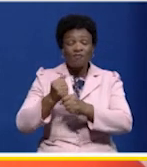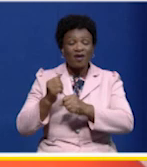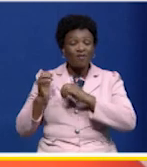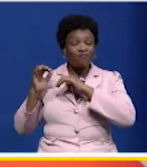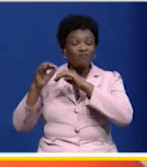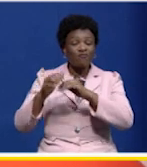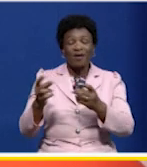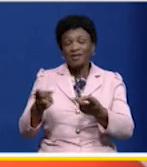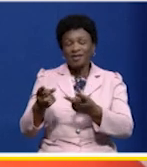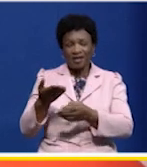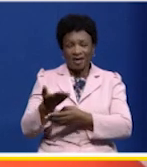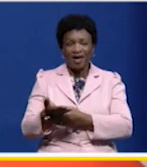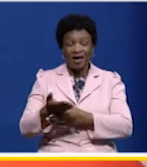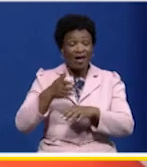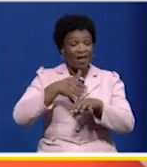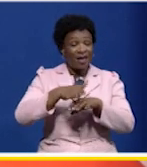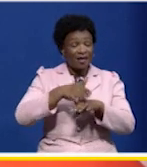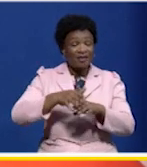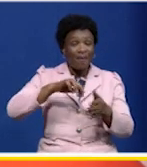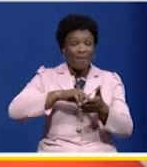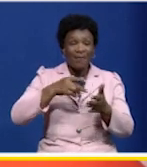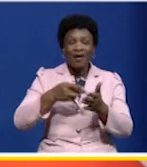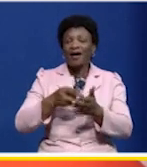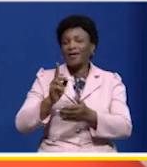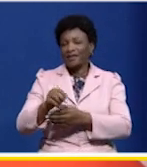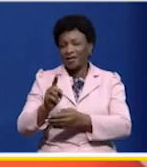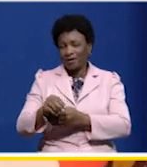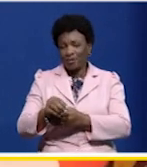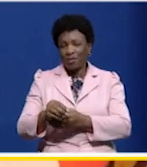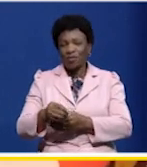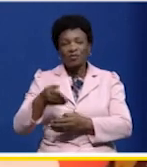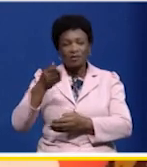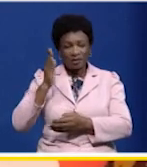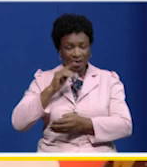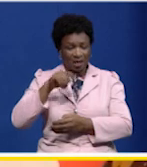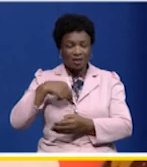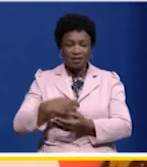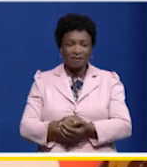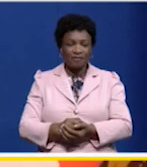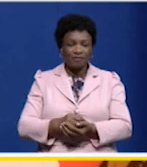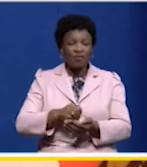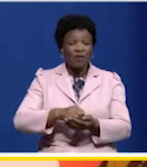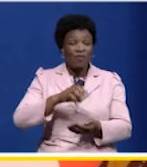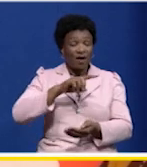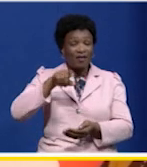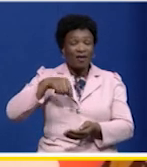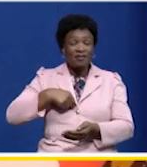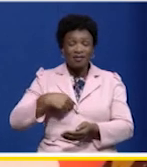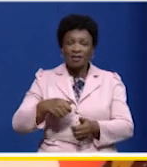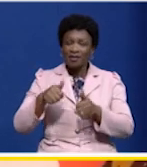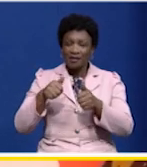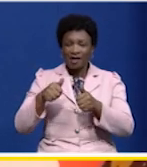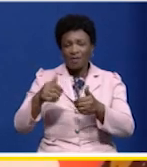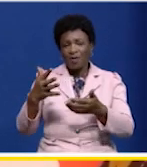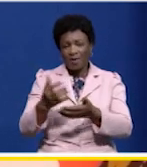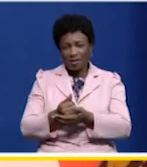haya kuza kuze ile mikati ambo tulu nayo kama serali faida ambo taj kuip